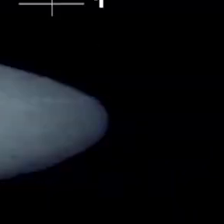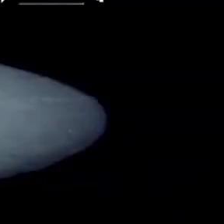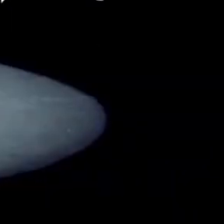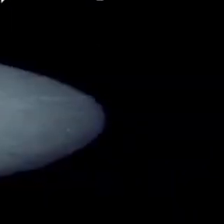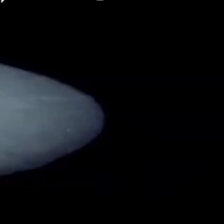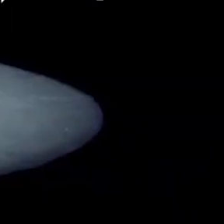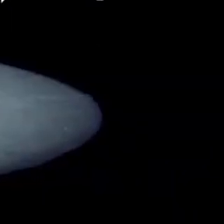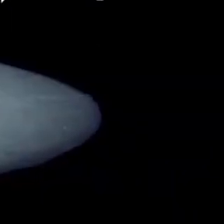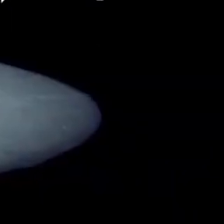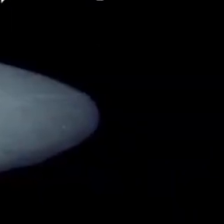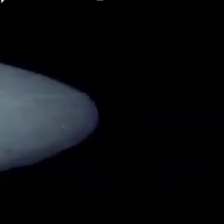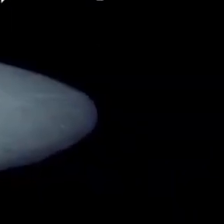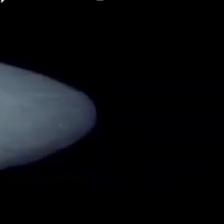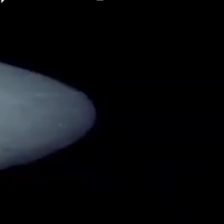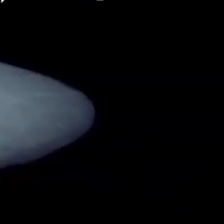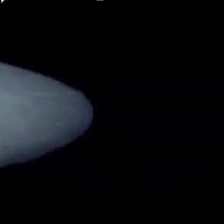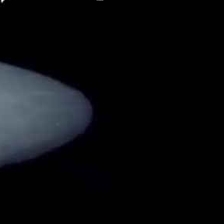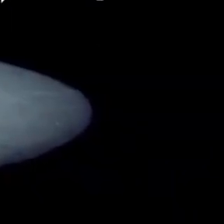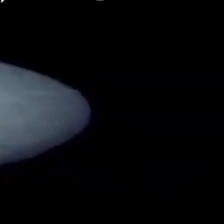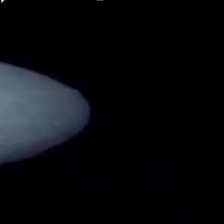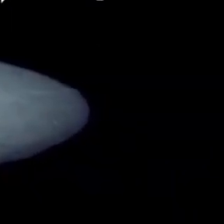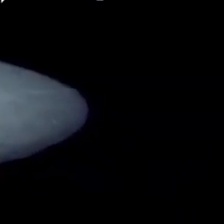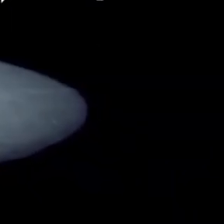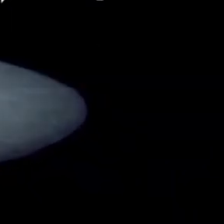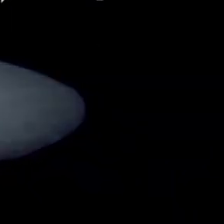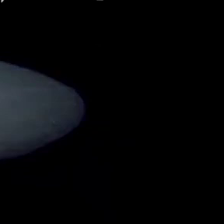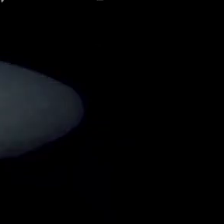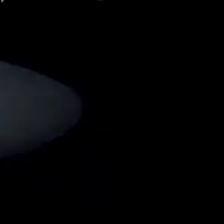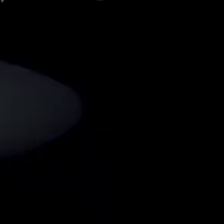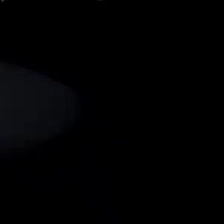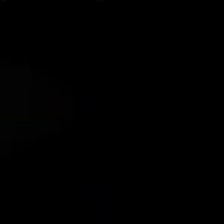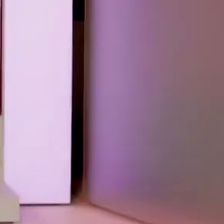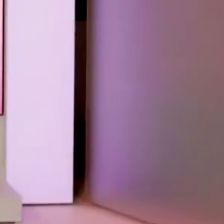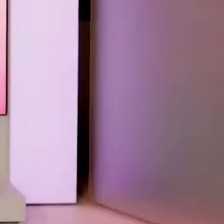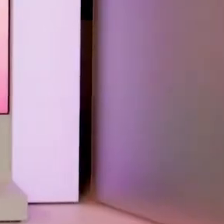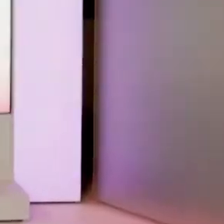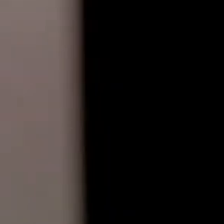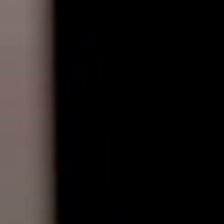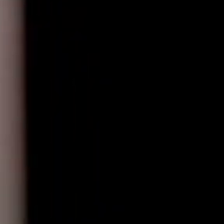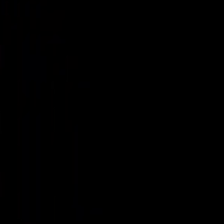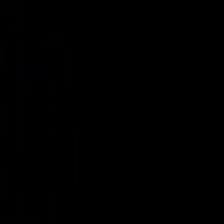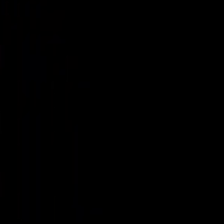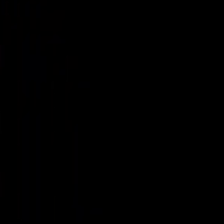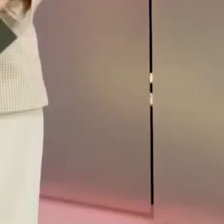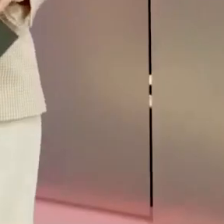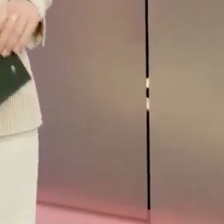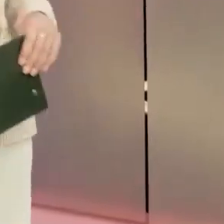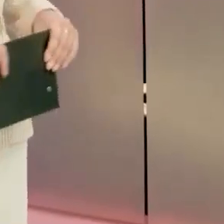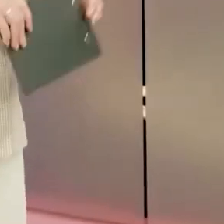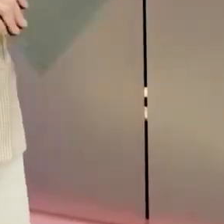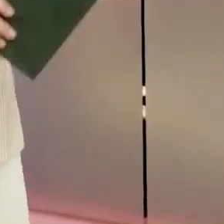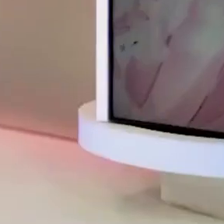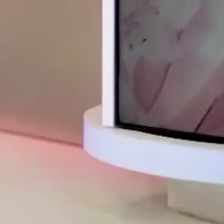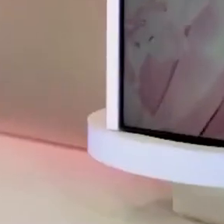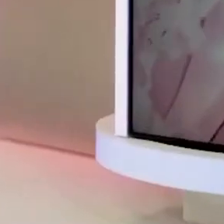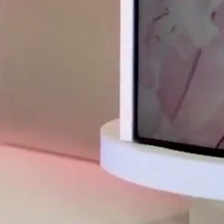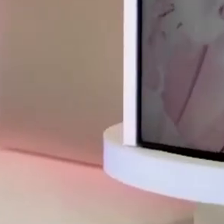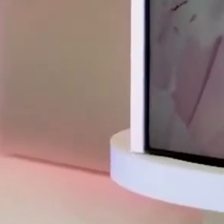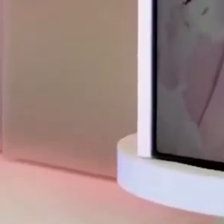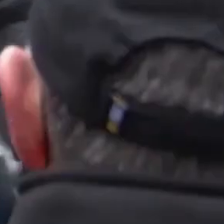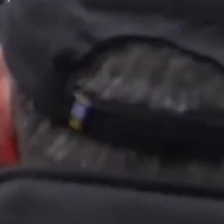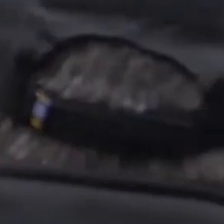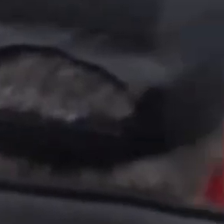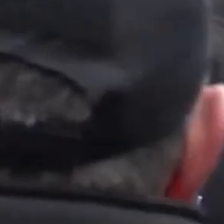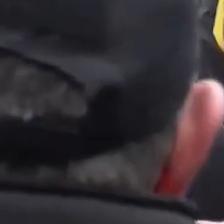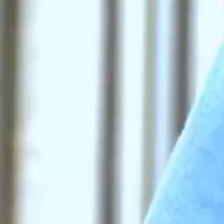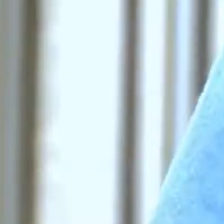Todoran galben doar la TV opt ar fi să bag cheia alcătuiesc Nevis